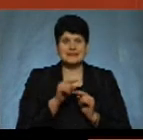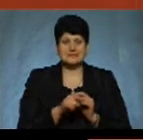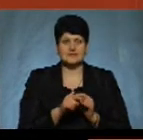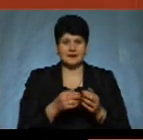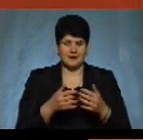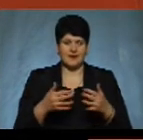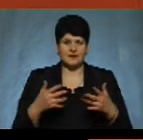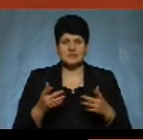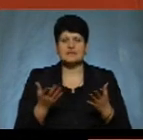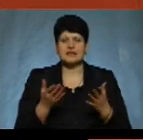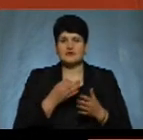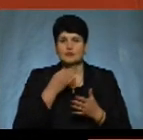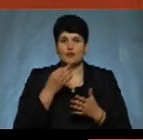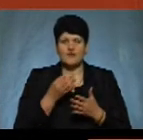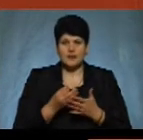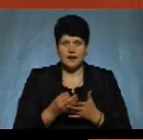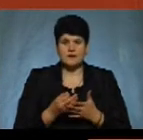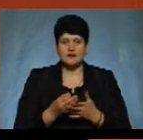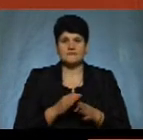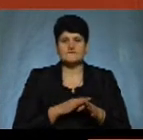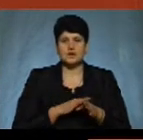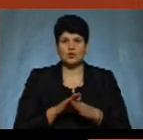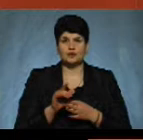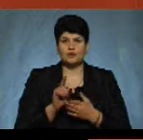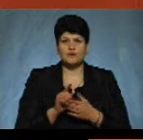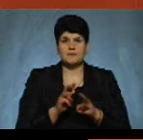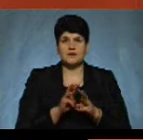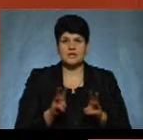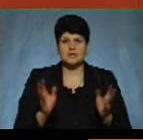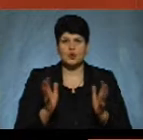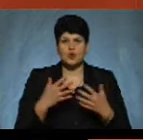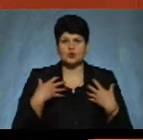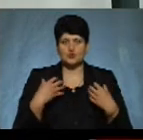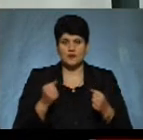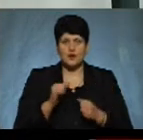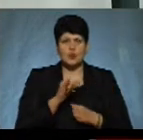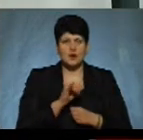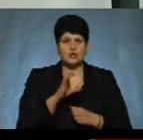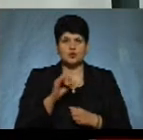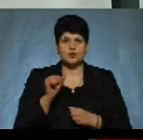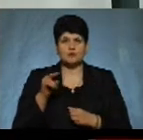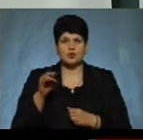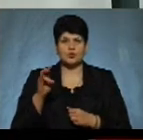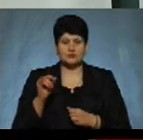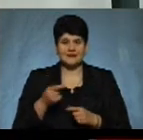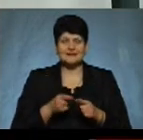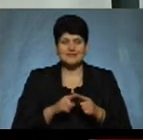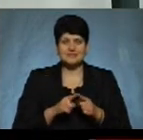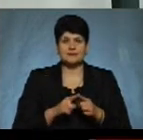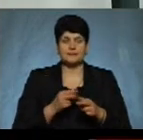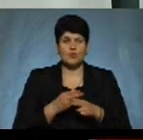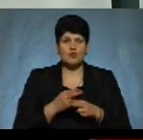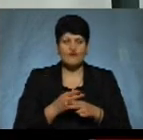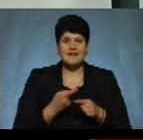ті, за які відповідає безпосередньо виконуючий обов'язку міністра охорони здоров'я Уляна Супрун. Тому от такі блокування, вони